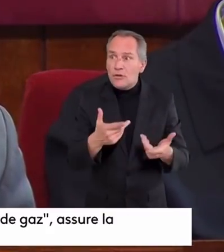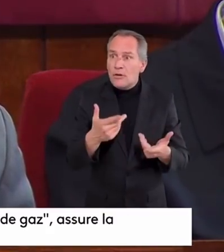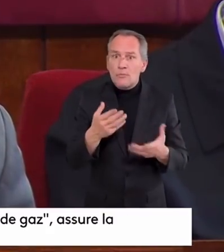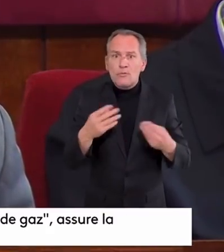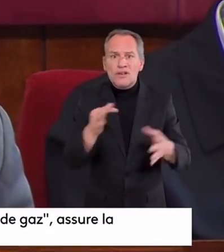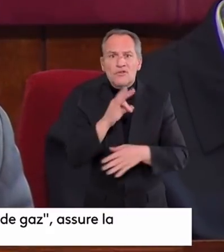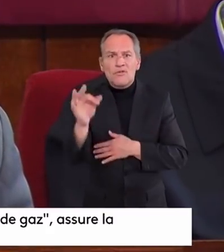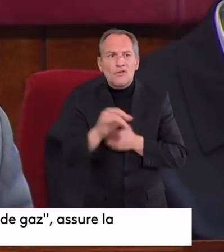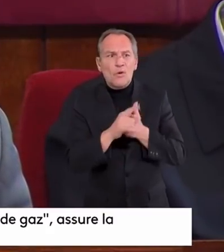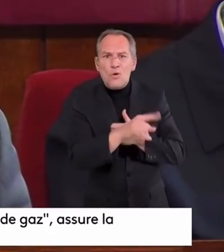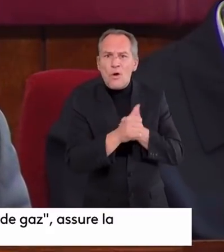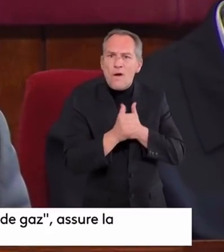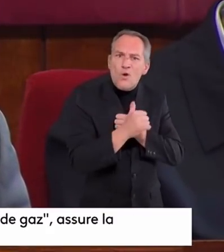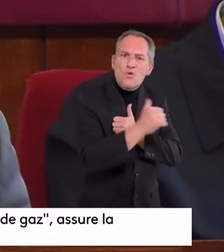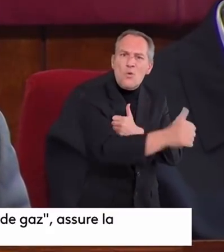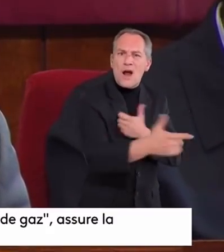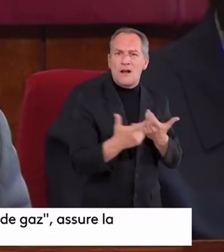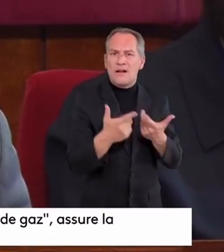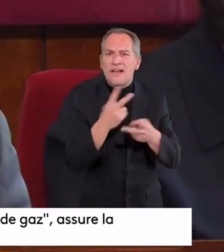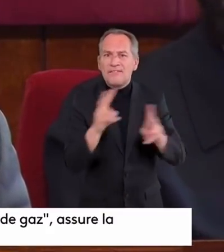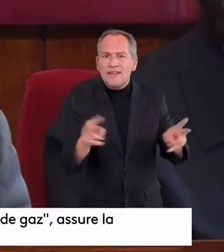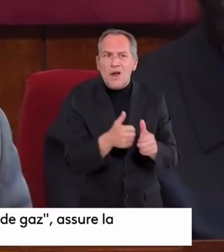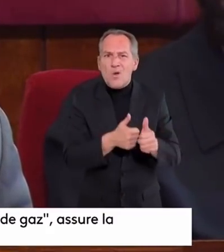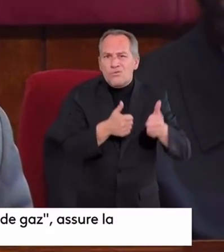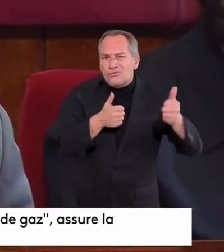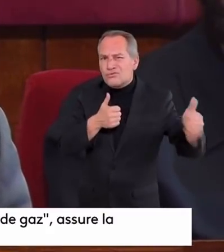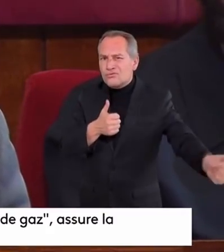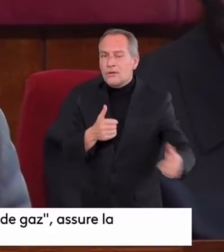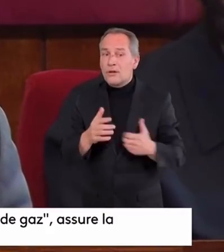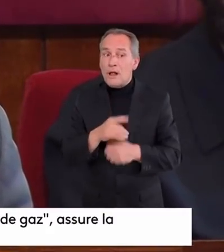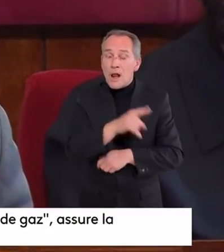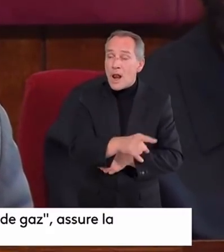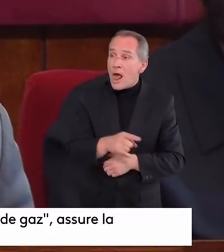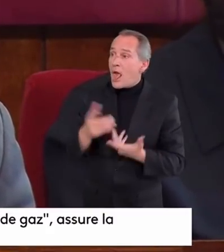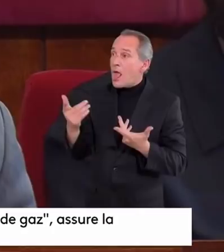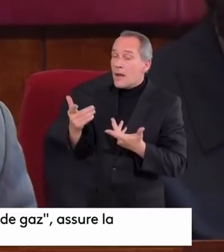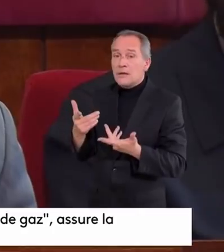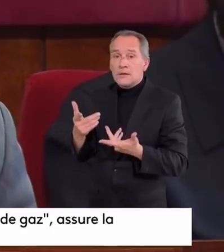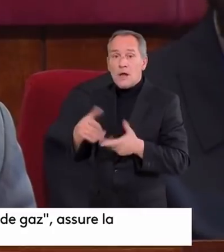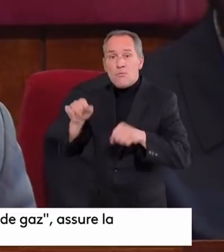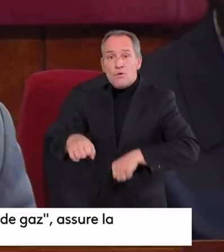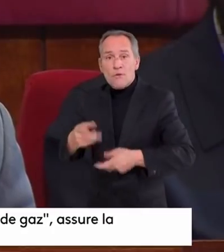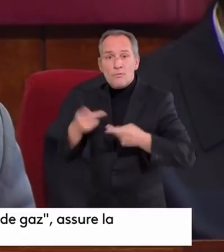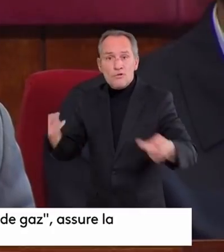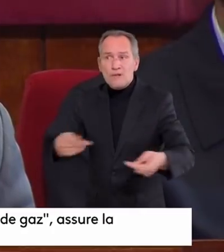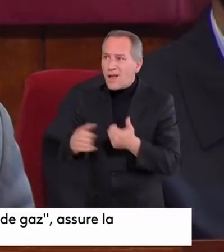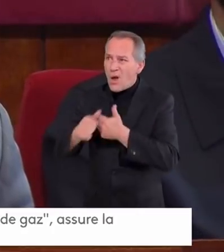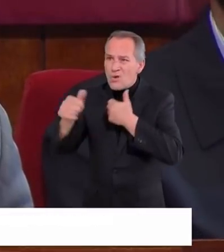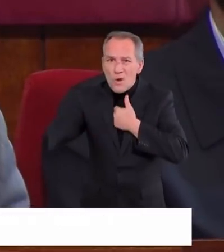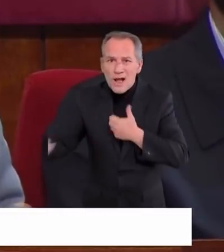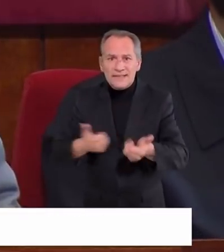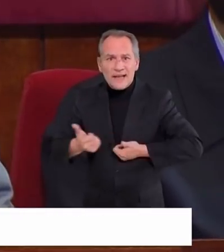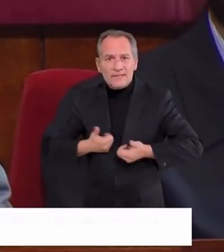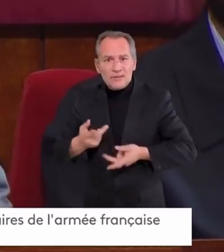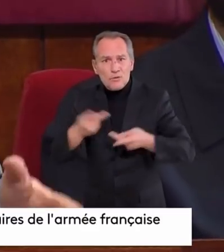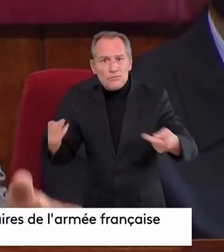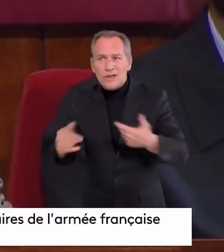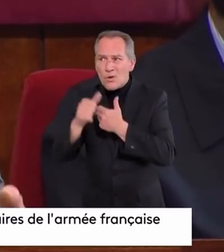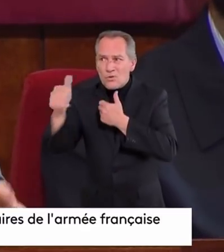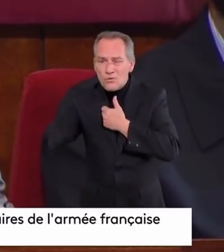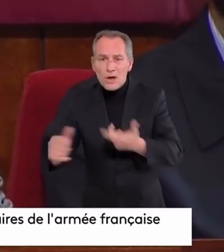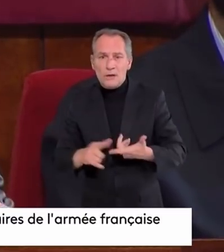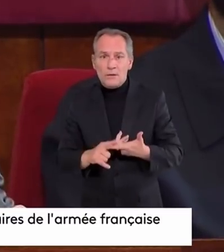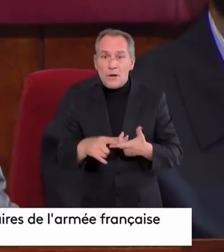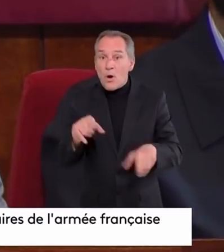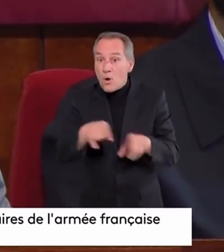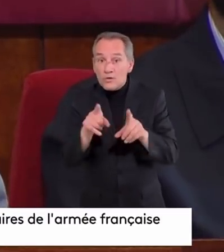métropoles et avec une singularité particulière, nos concitoyennes et nos concitoyens des Outre-mer. Et ça, c'est maintenant. Donc, en fait, quelles sont